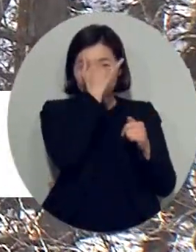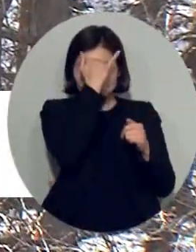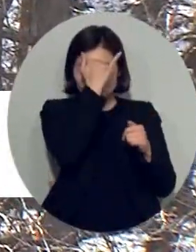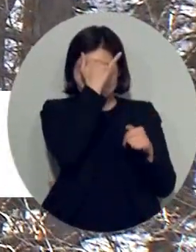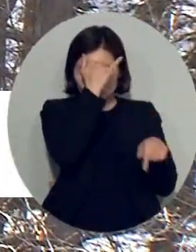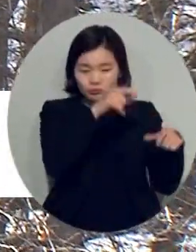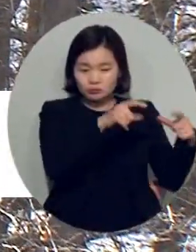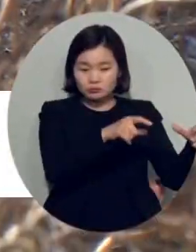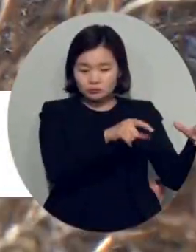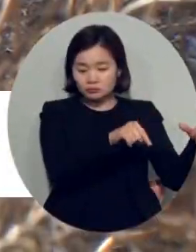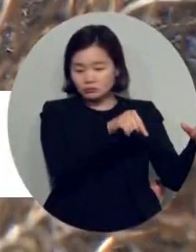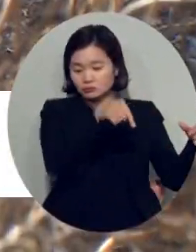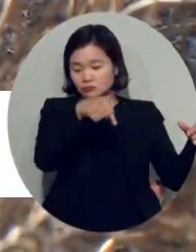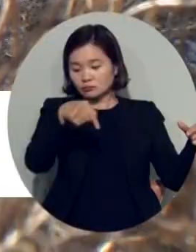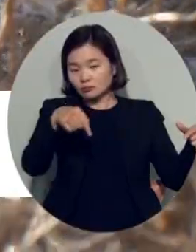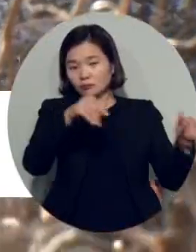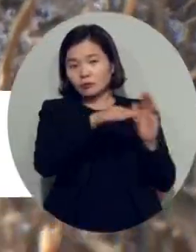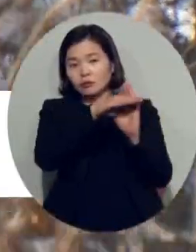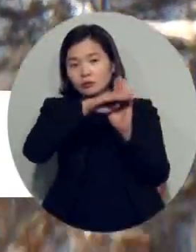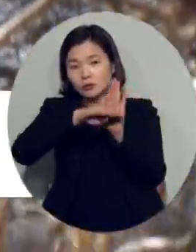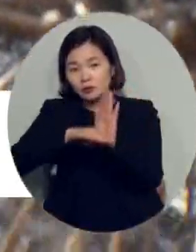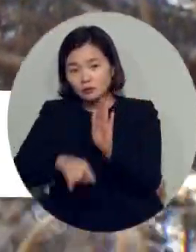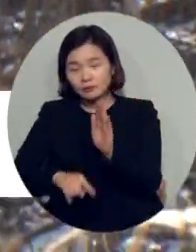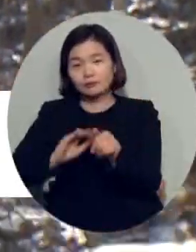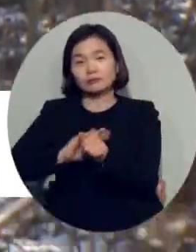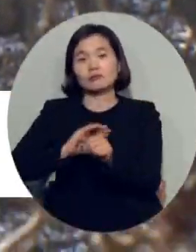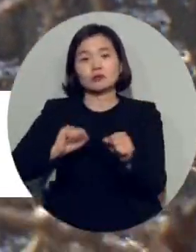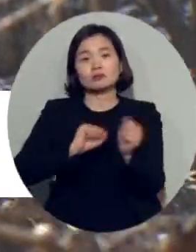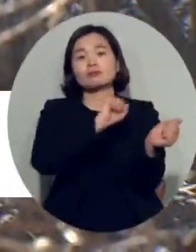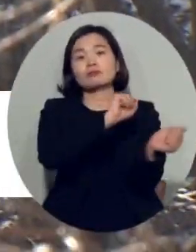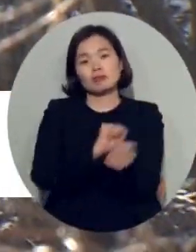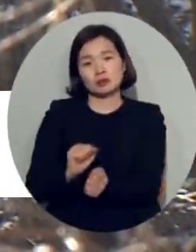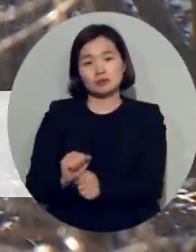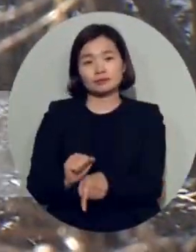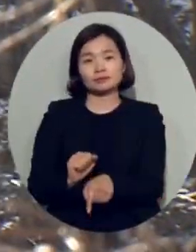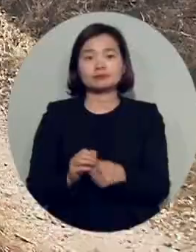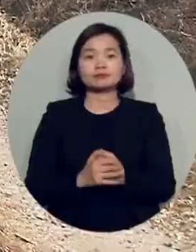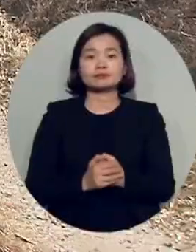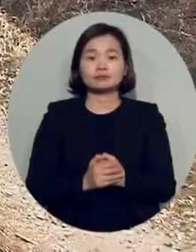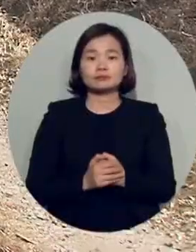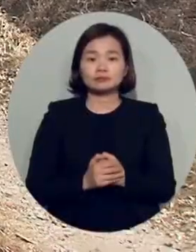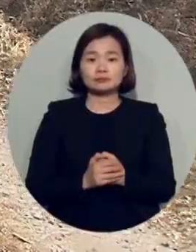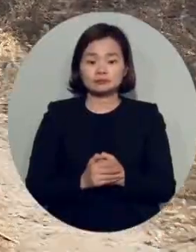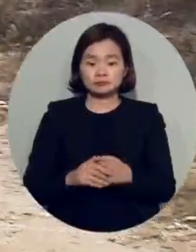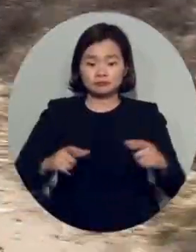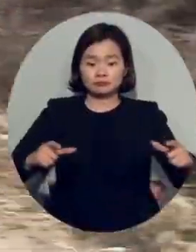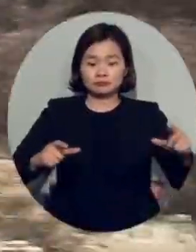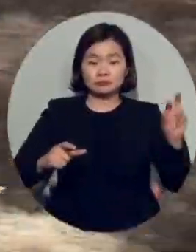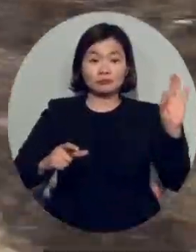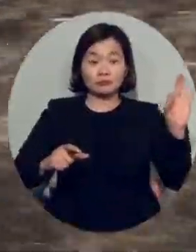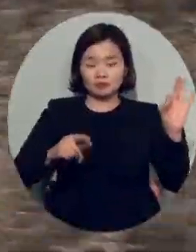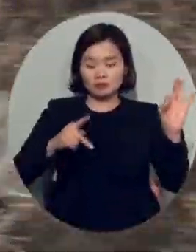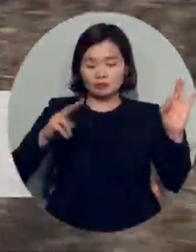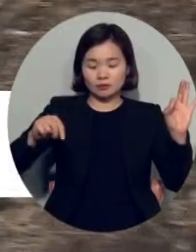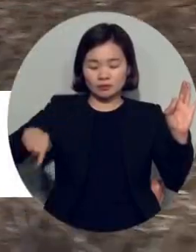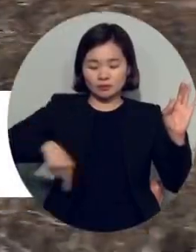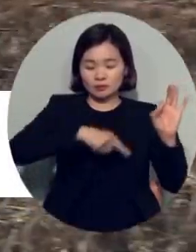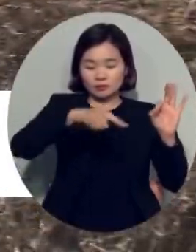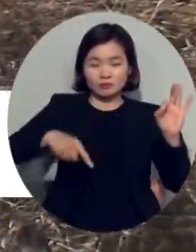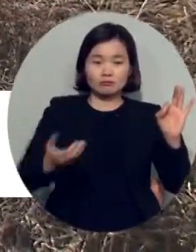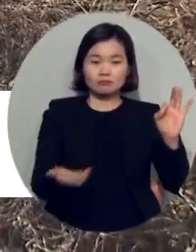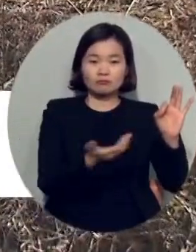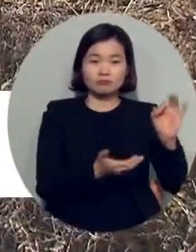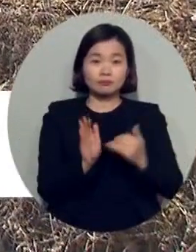보은군 장제리에서 더 남하해 경북으로까지 번진 겁니다. 반경 10km, 이동 제한